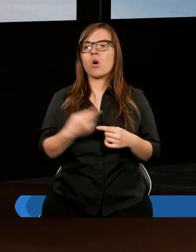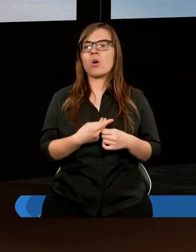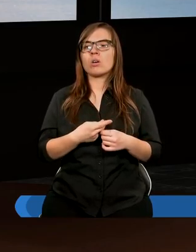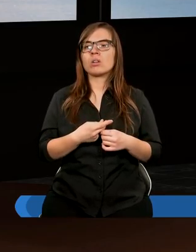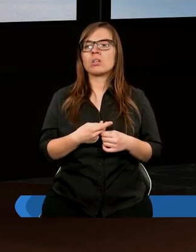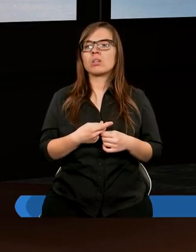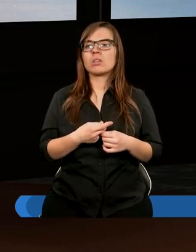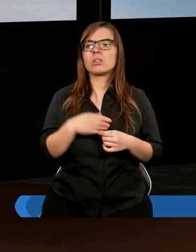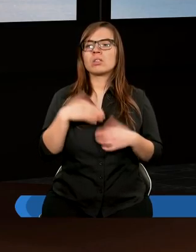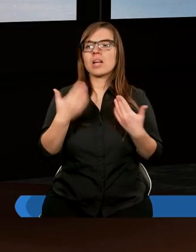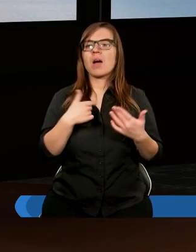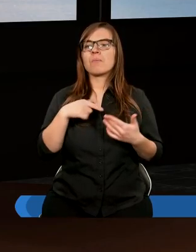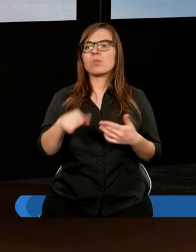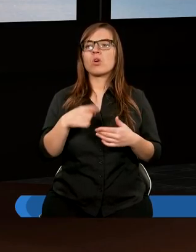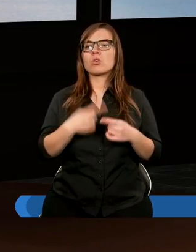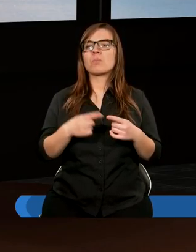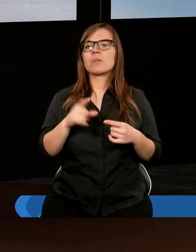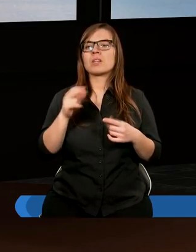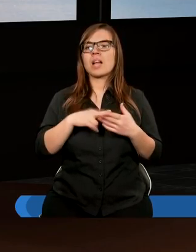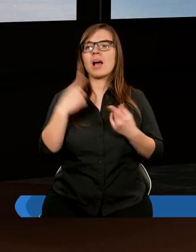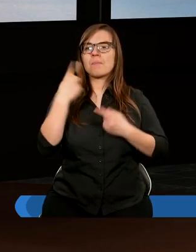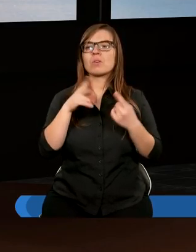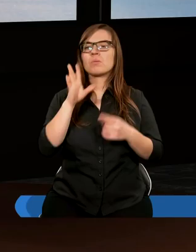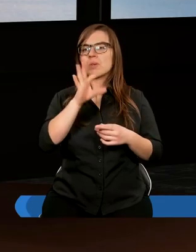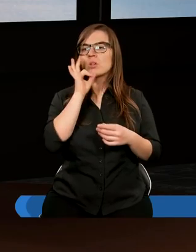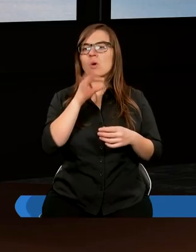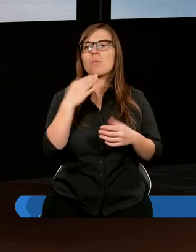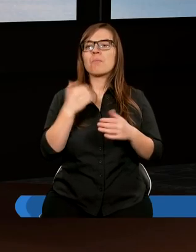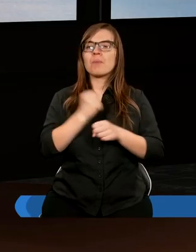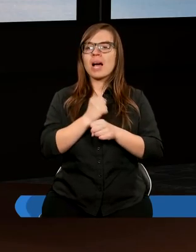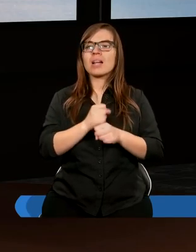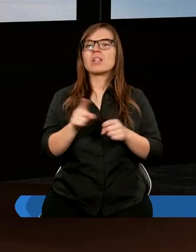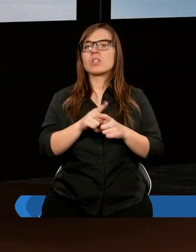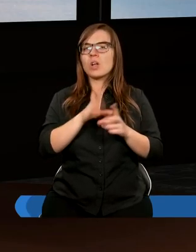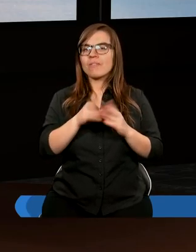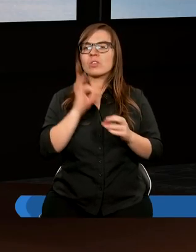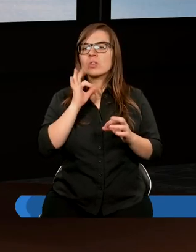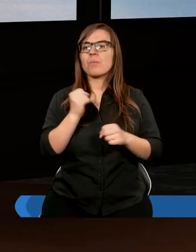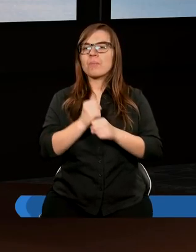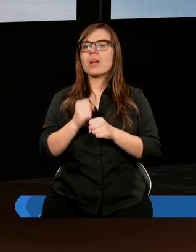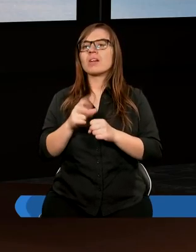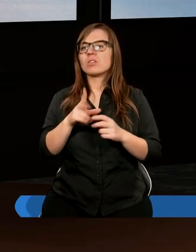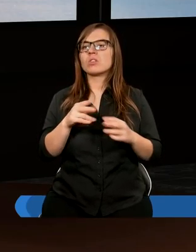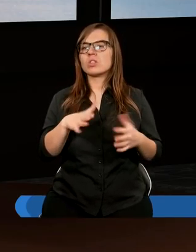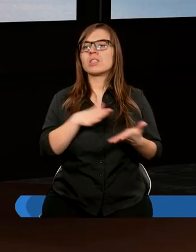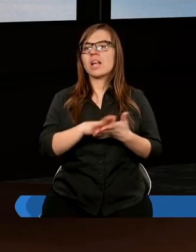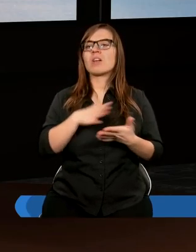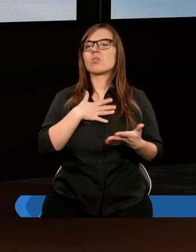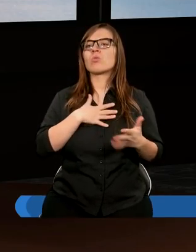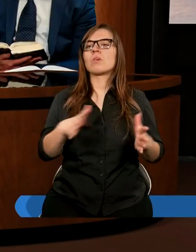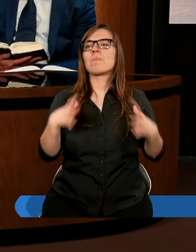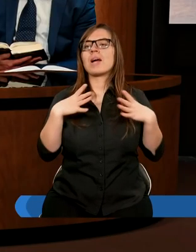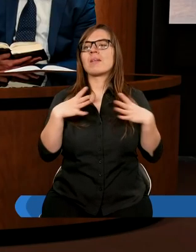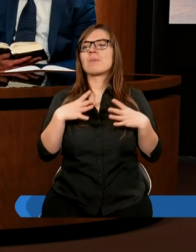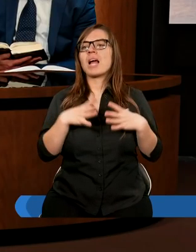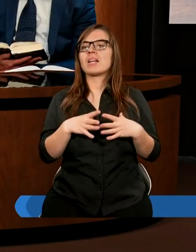I dało mi to dopiero do myślenia, bo miałam zawsze dobrą pracę, mąż też zawsze pracował, więc ja czułam się tak bezpieczna.